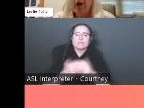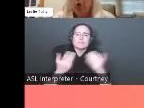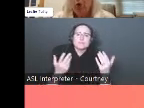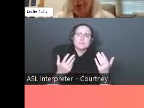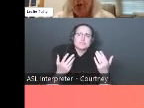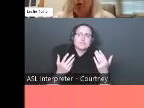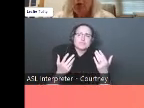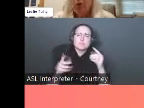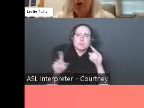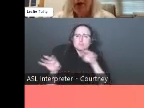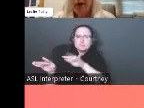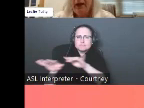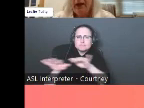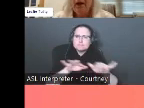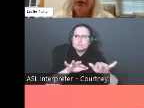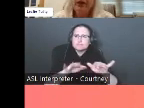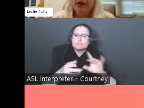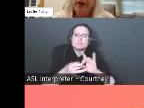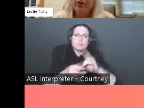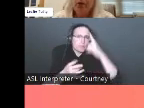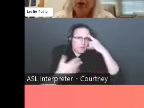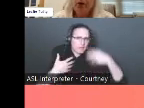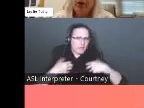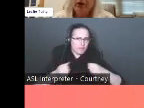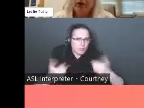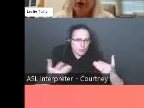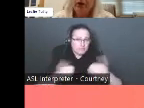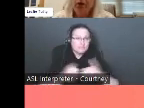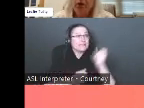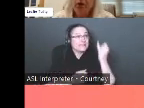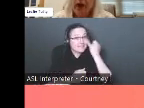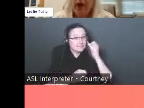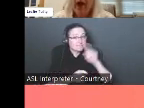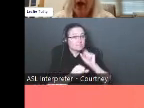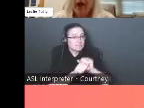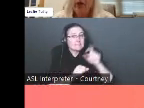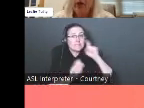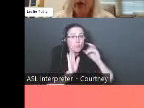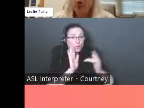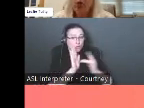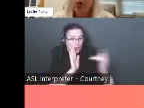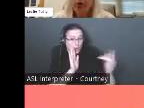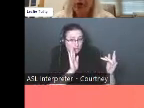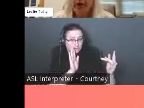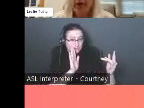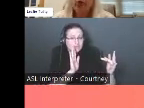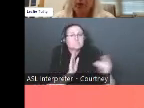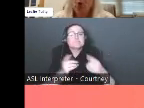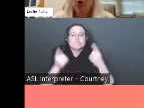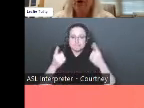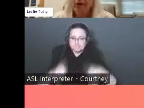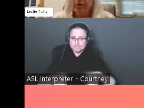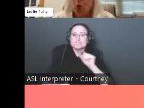faire maintenant un peu une étude de leur santé mentale. Toutes les femmes qui